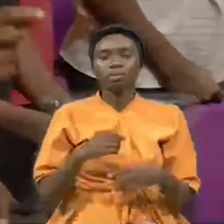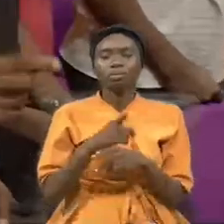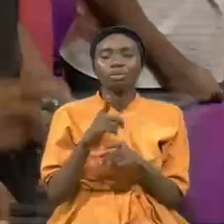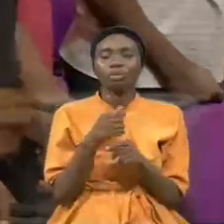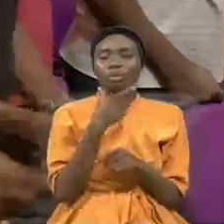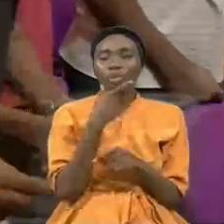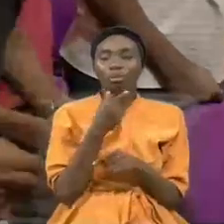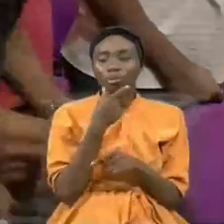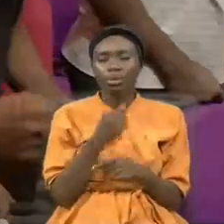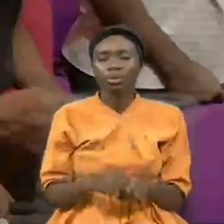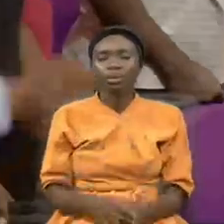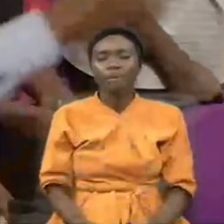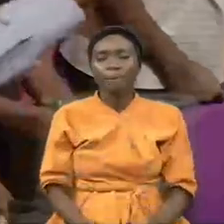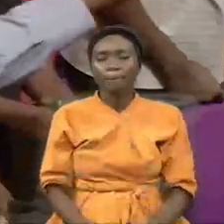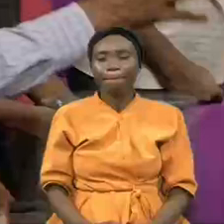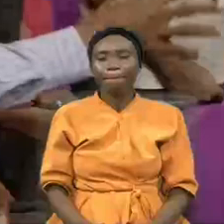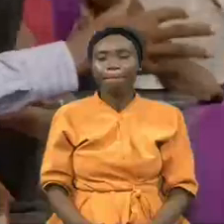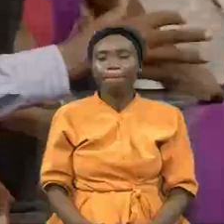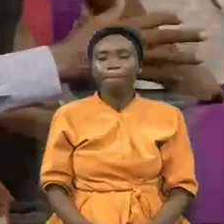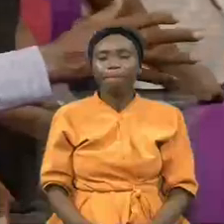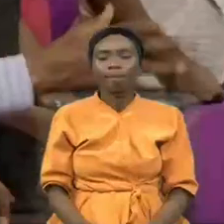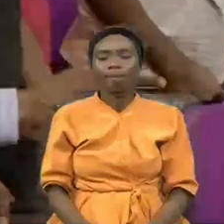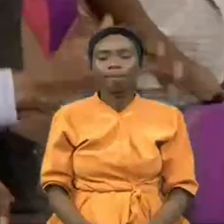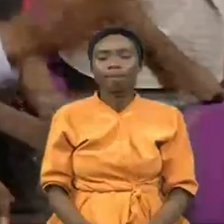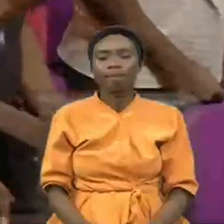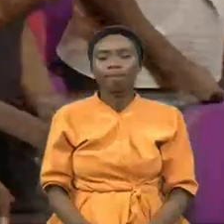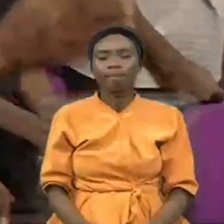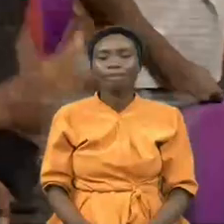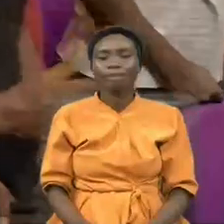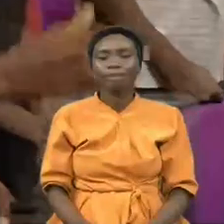Que la crainte des hommes ne vous rende pas hypocrite.